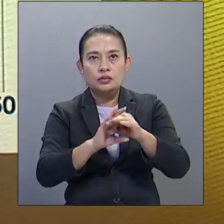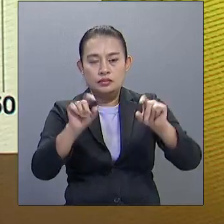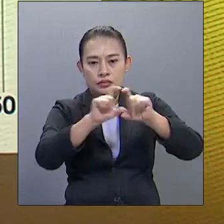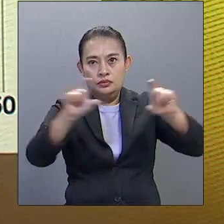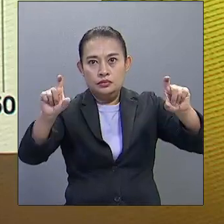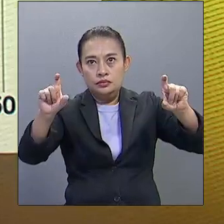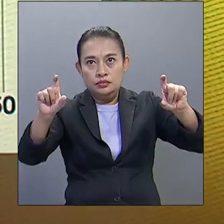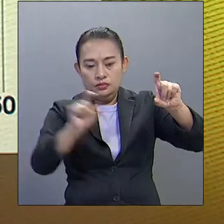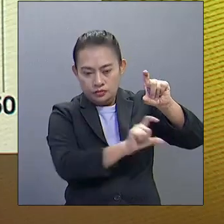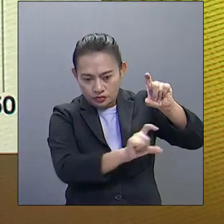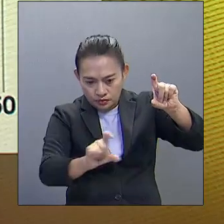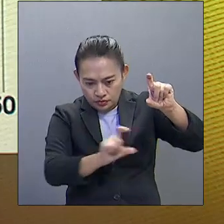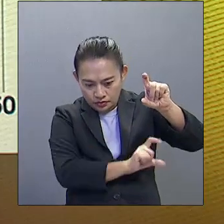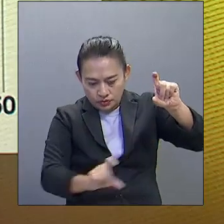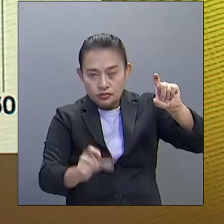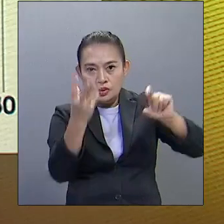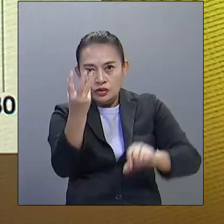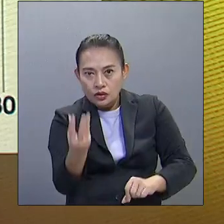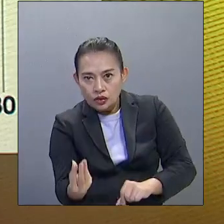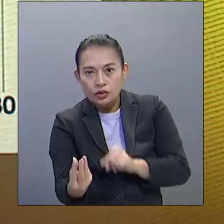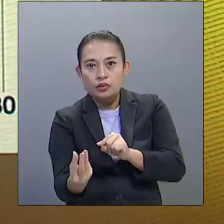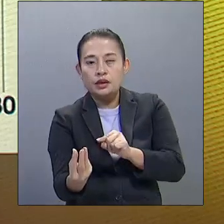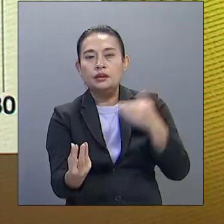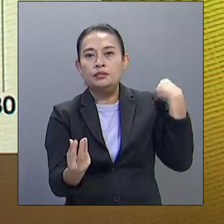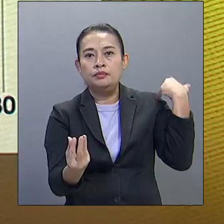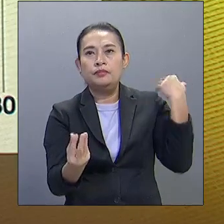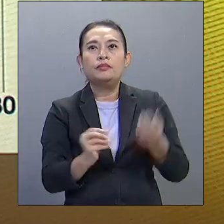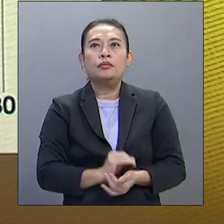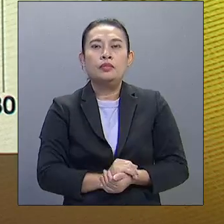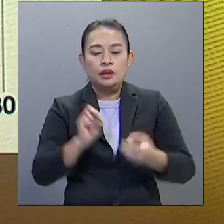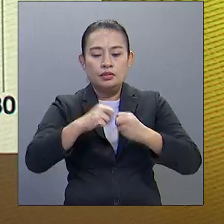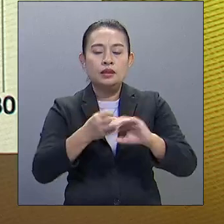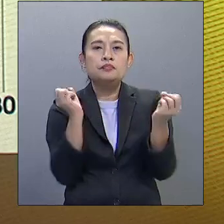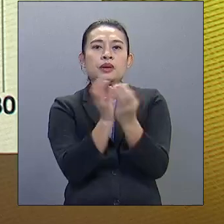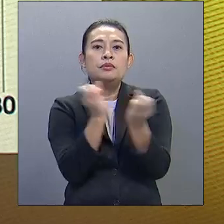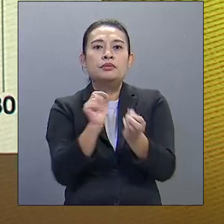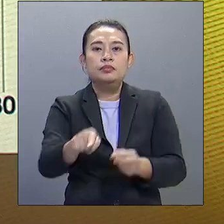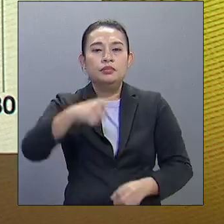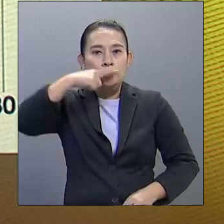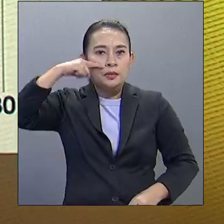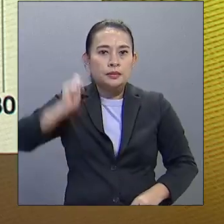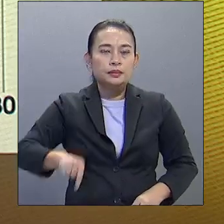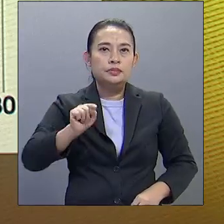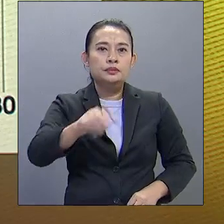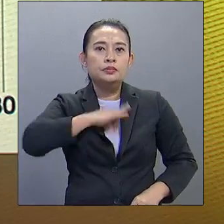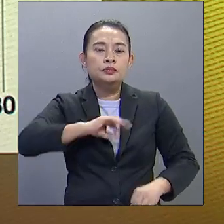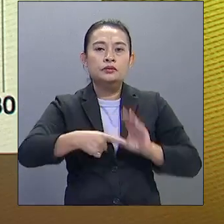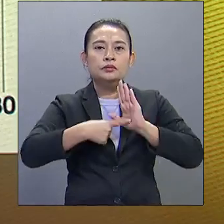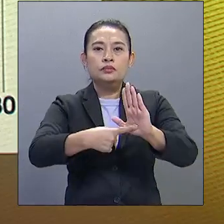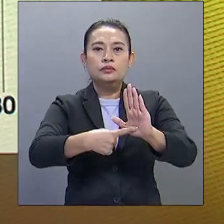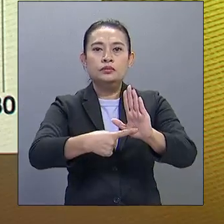เดียวกันค่ะเช่นเดียวกับความกังวลเรื่องผลกระทบจากสงครามในยูเครนนะคะยกตัวอย่างความกังวลที่มอง